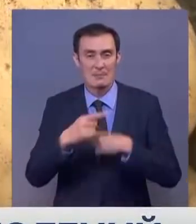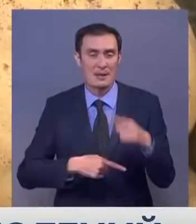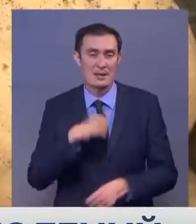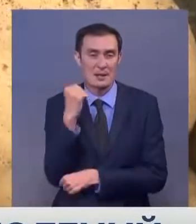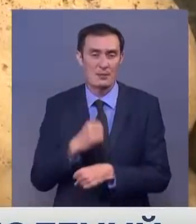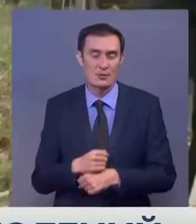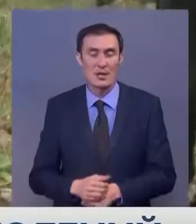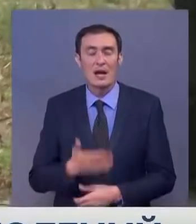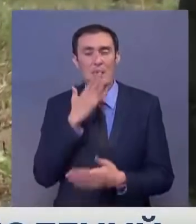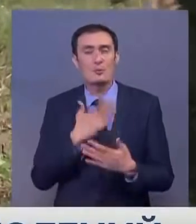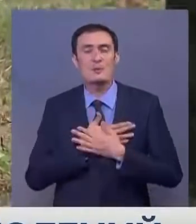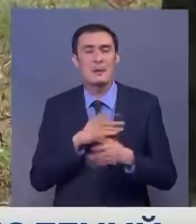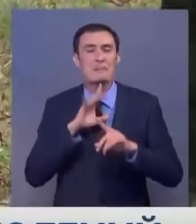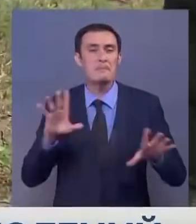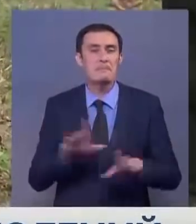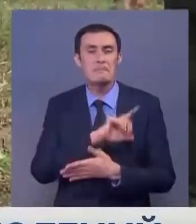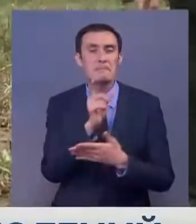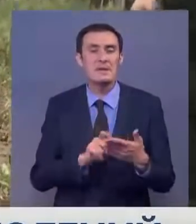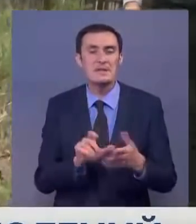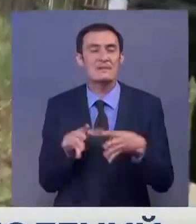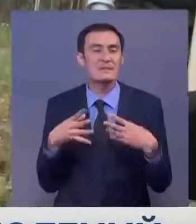На любимая песня в вашей семье?